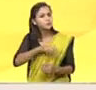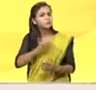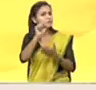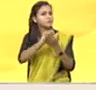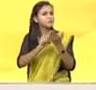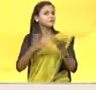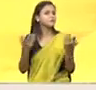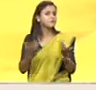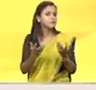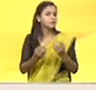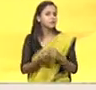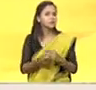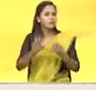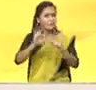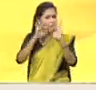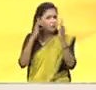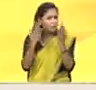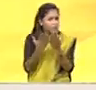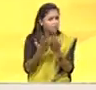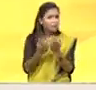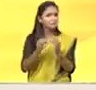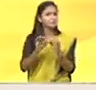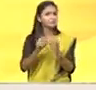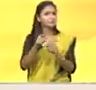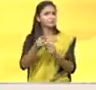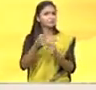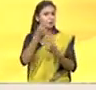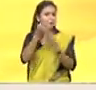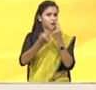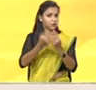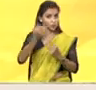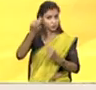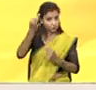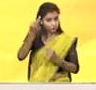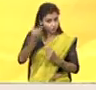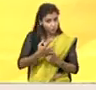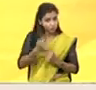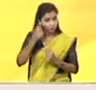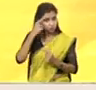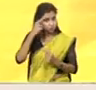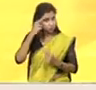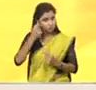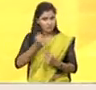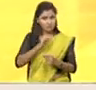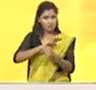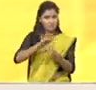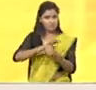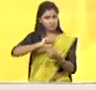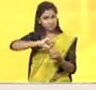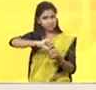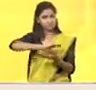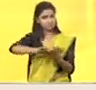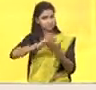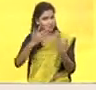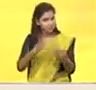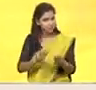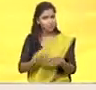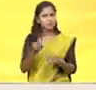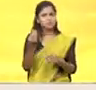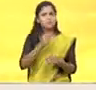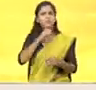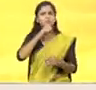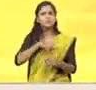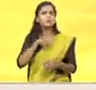लिखा कि परिवारवादी राजनीति नई प्रतिभाओं का दमन कर देती है। कुछ युवाओं ने